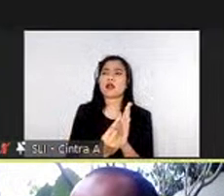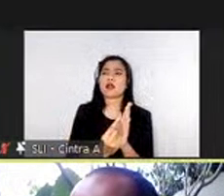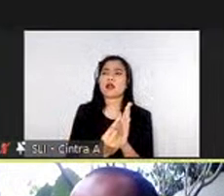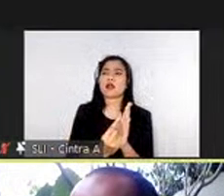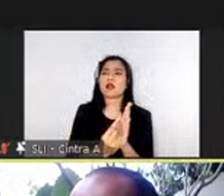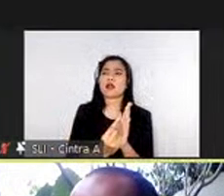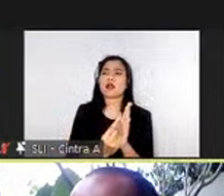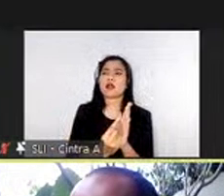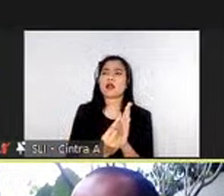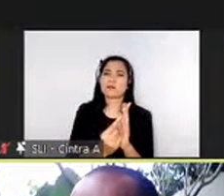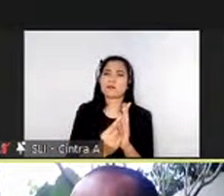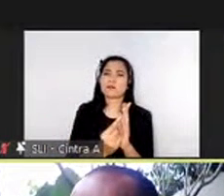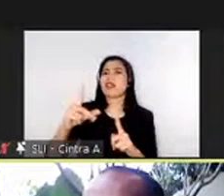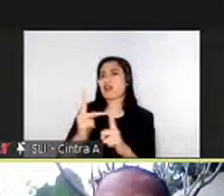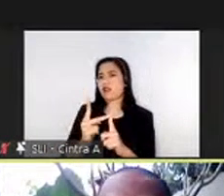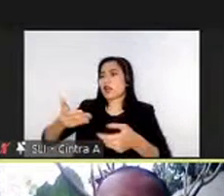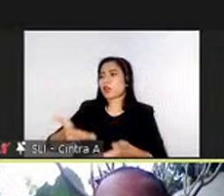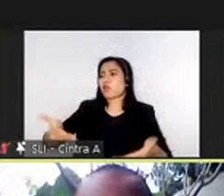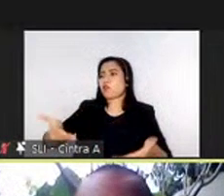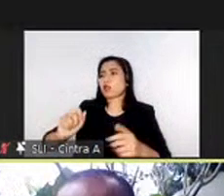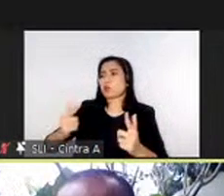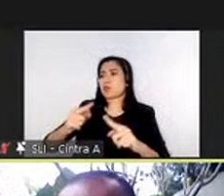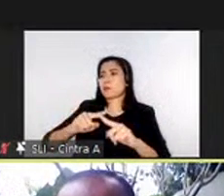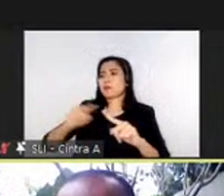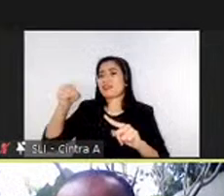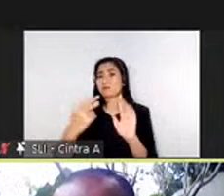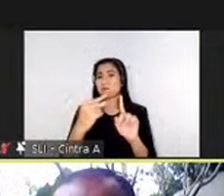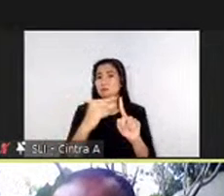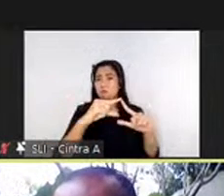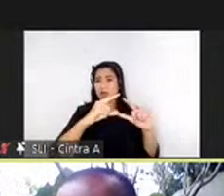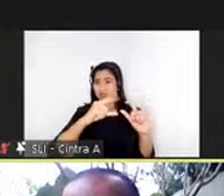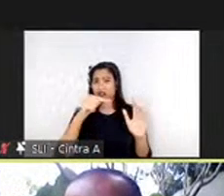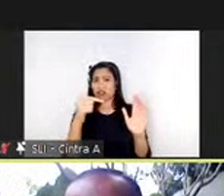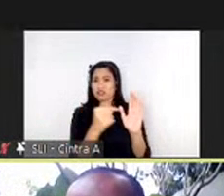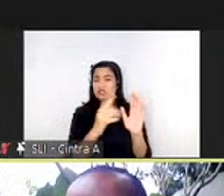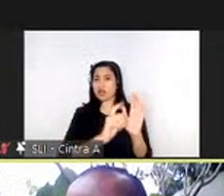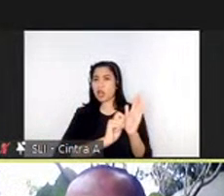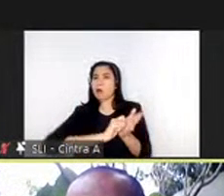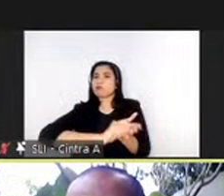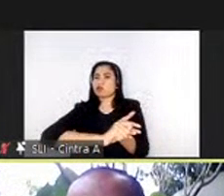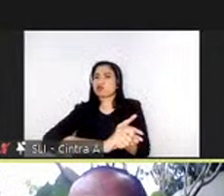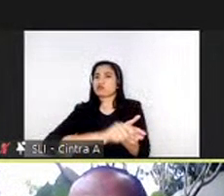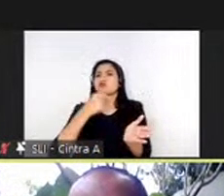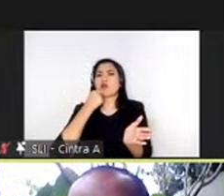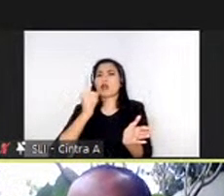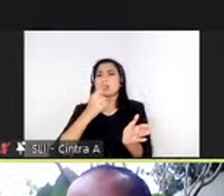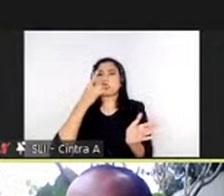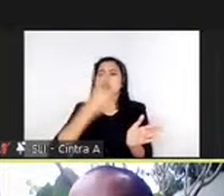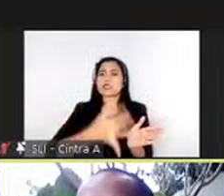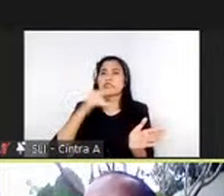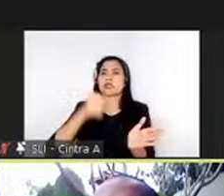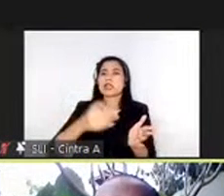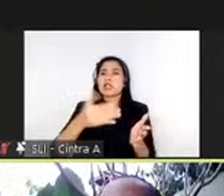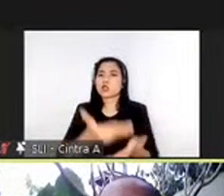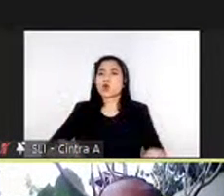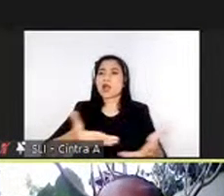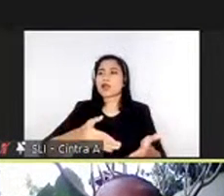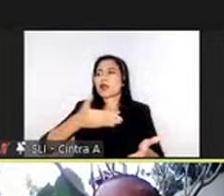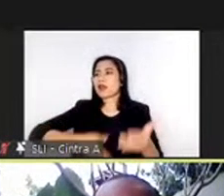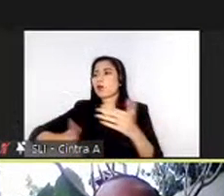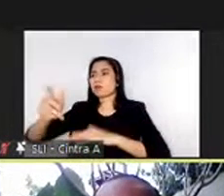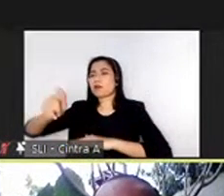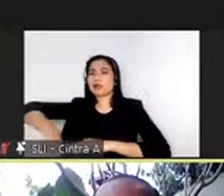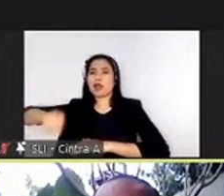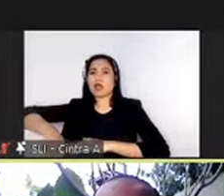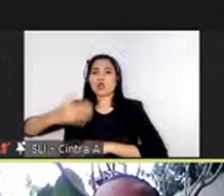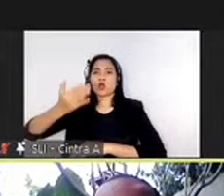pplh pengelolaan lingkungan hidup tapi pasal ini akhirnya dihapus penghapusan ketentuan pembatalan izin lingkungan oleh pengadilan Jadi kalau dulu undang-undang pplh